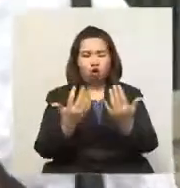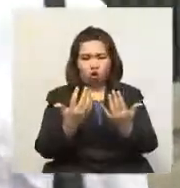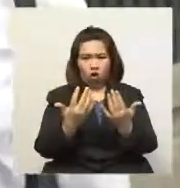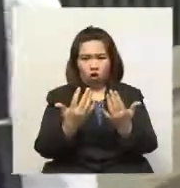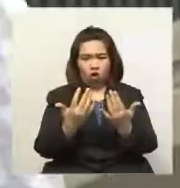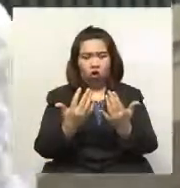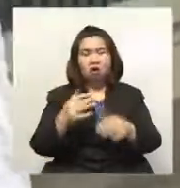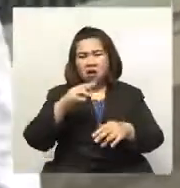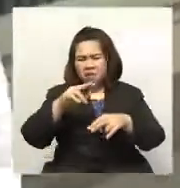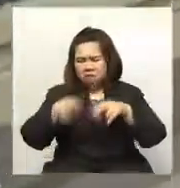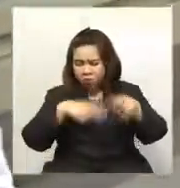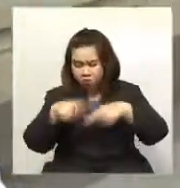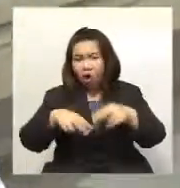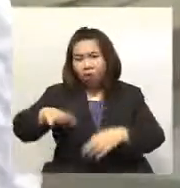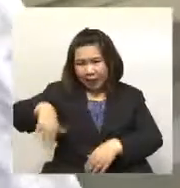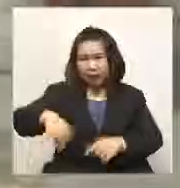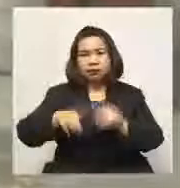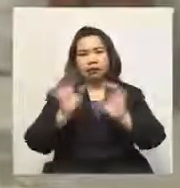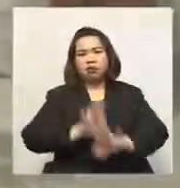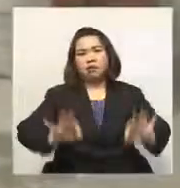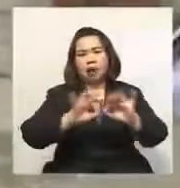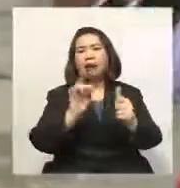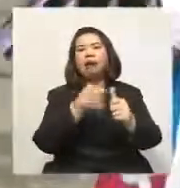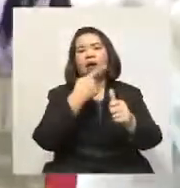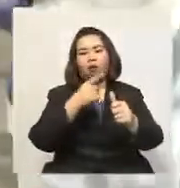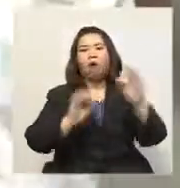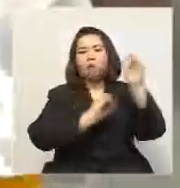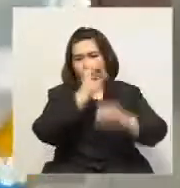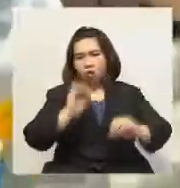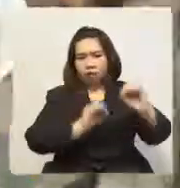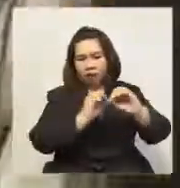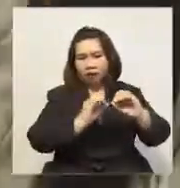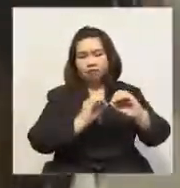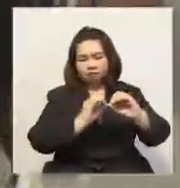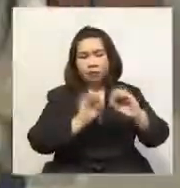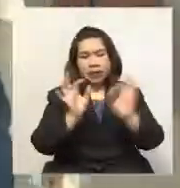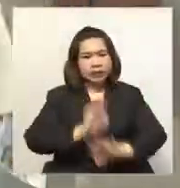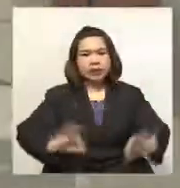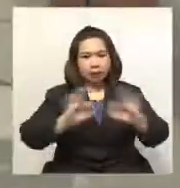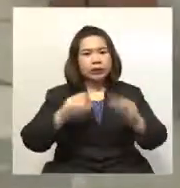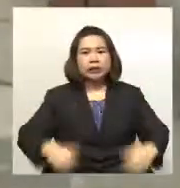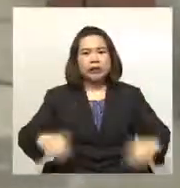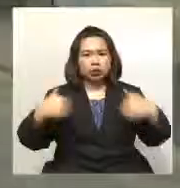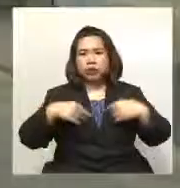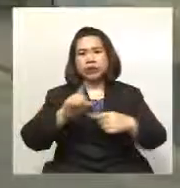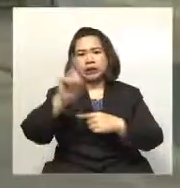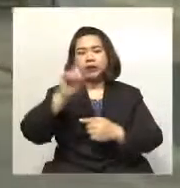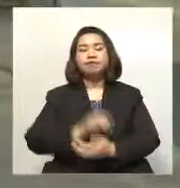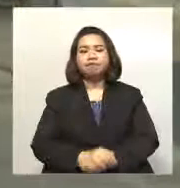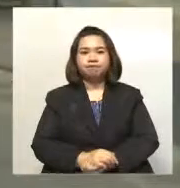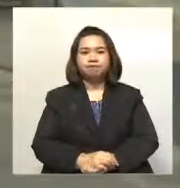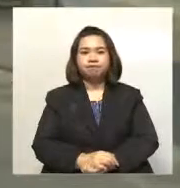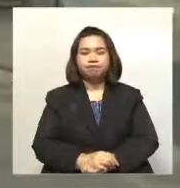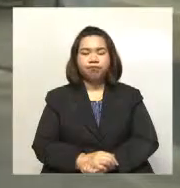ารองลงมาจากประเด็นด้านความปลอดภัยเพราะแน่นอนความปลอดภัยเป็นสิ่งที่สำคัญมากที่สุดนะคะ